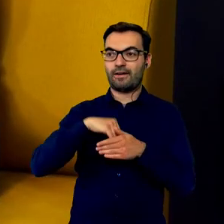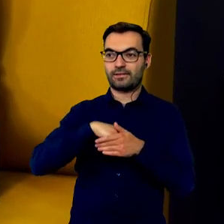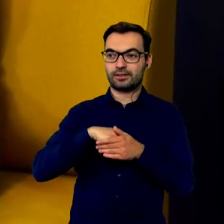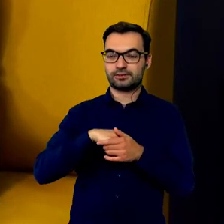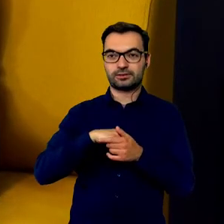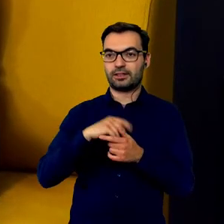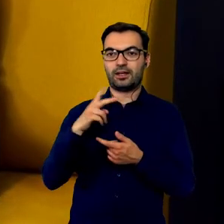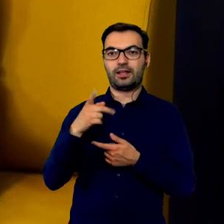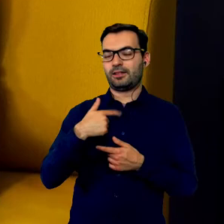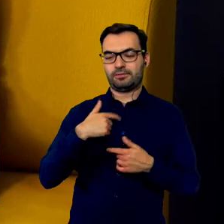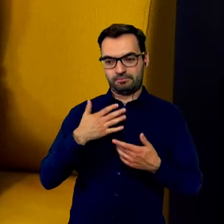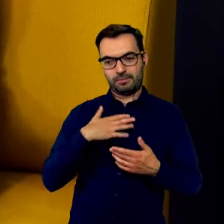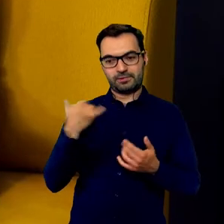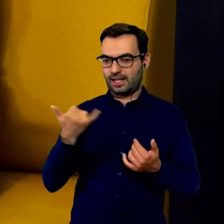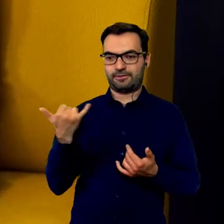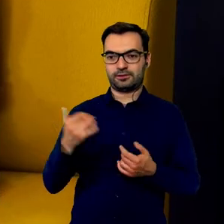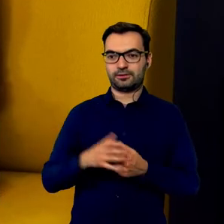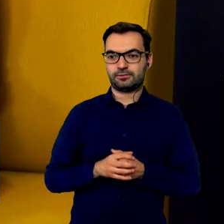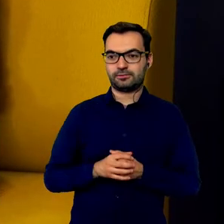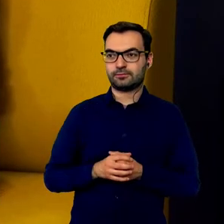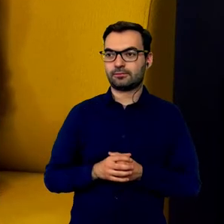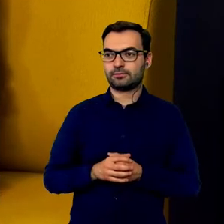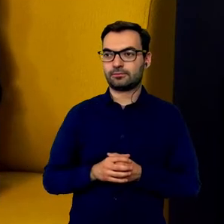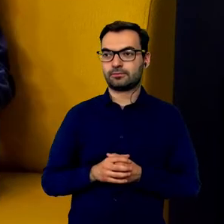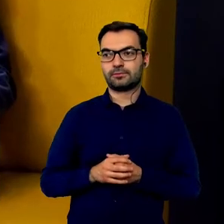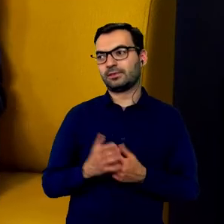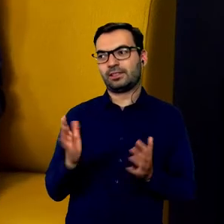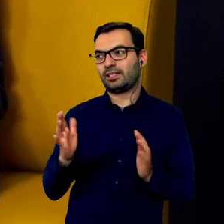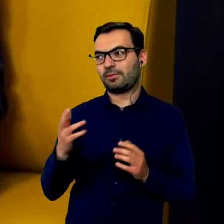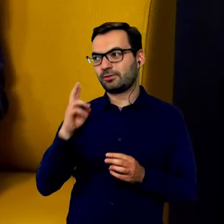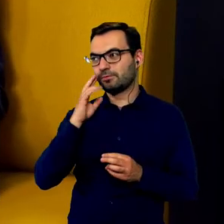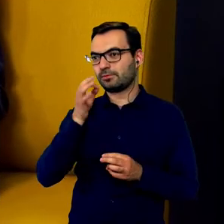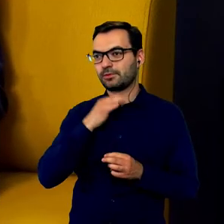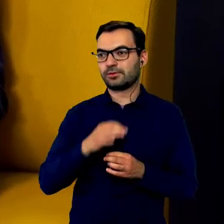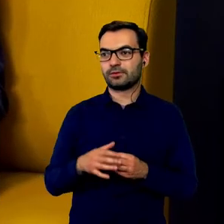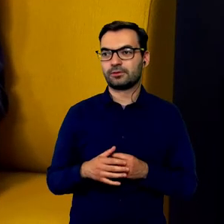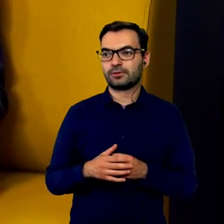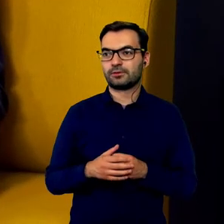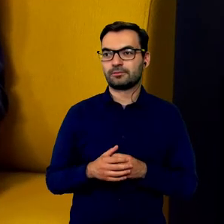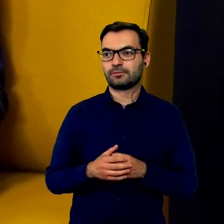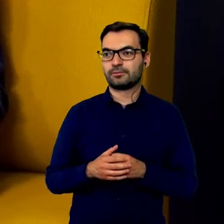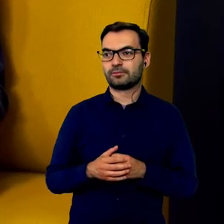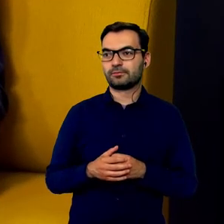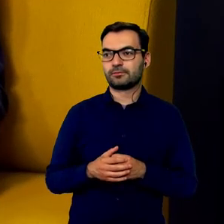której nam nikt nie zabierze. Nie za bardzo rozumiem pytania.